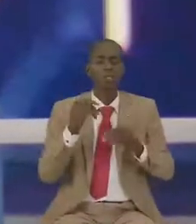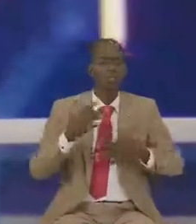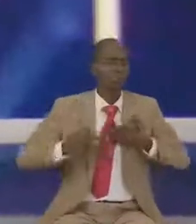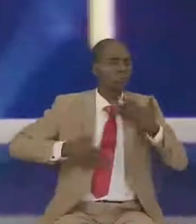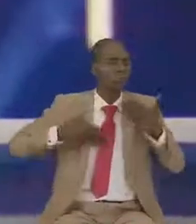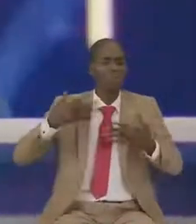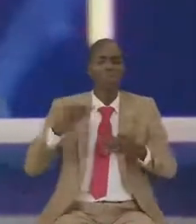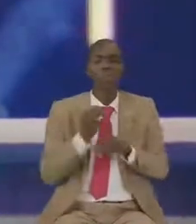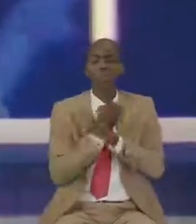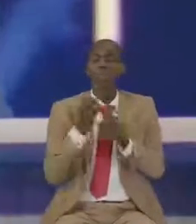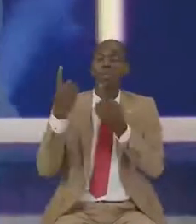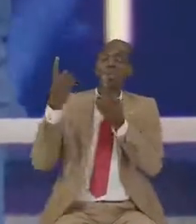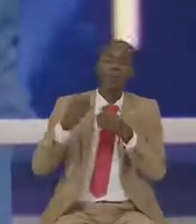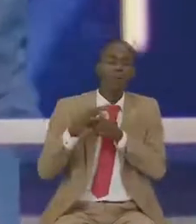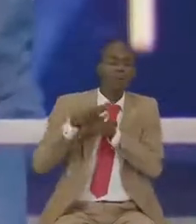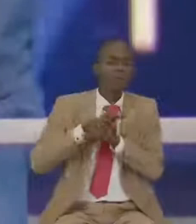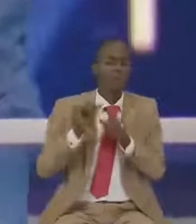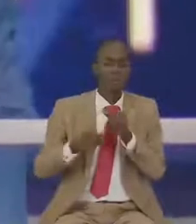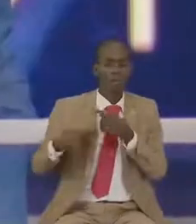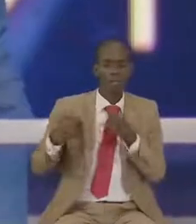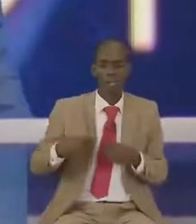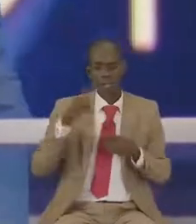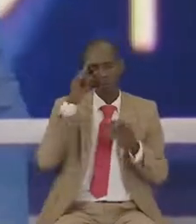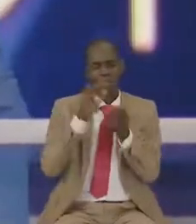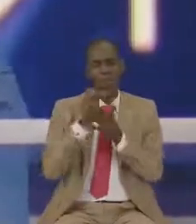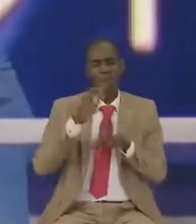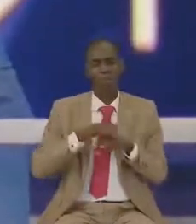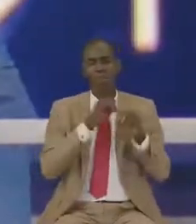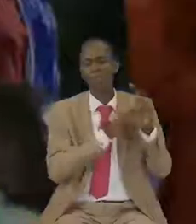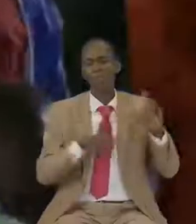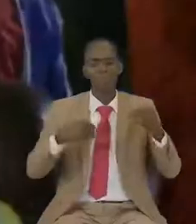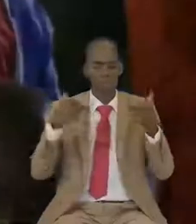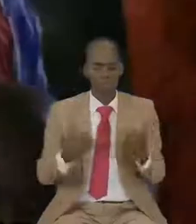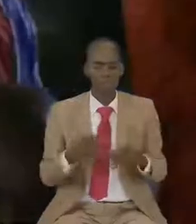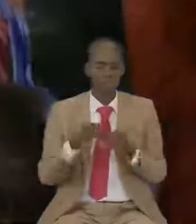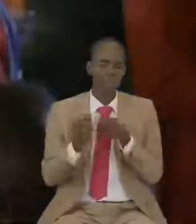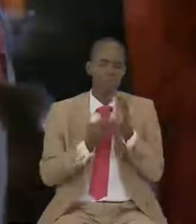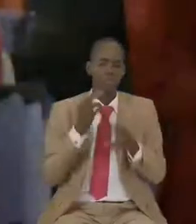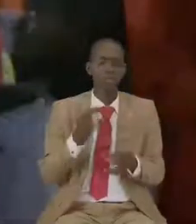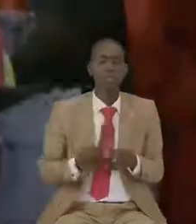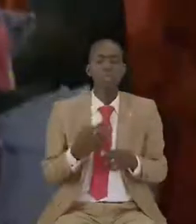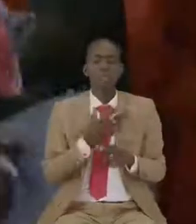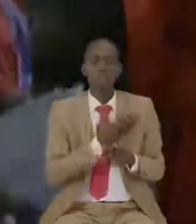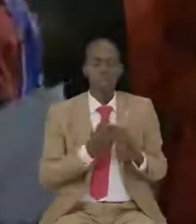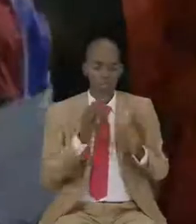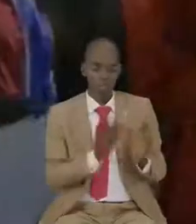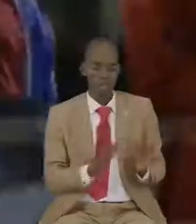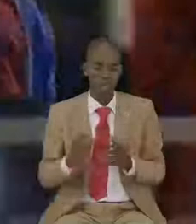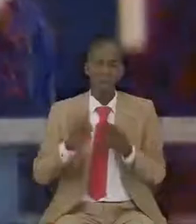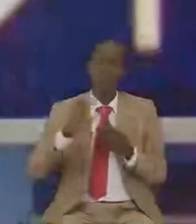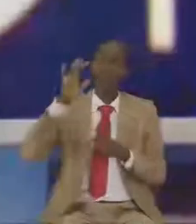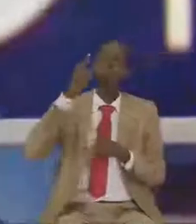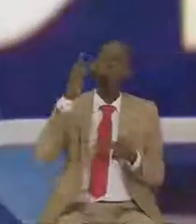le salut vienne, que la joie du salut déborde tout cœur qui croit au Seigneur maintenant au nom de